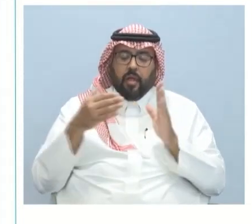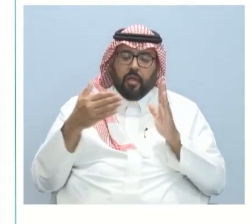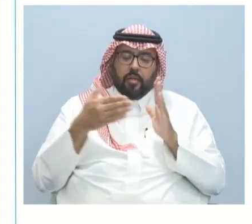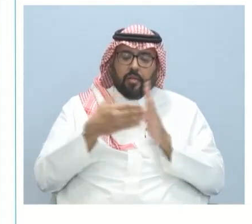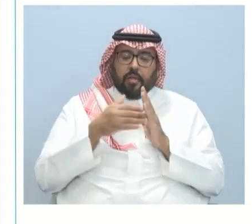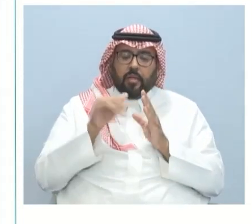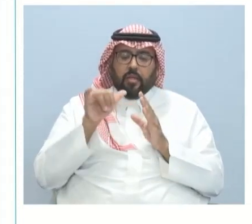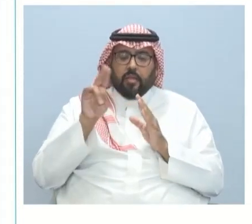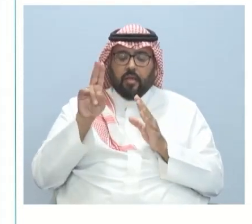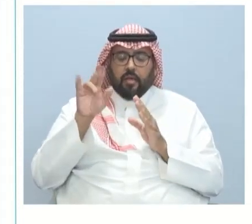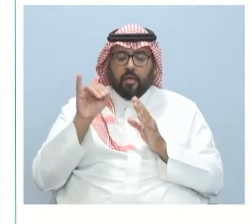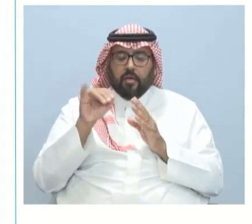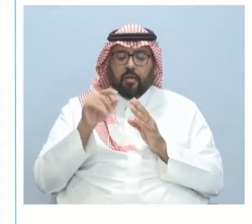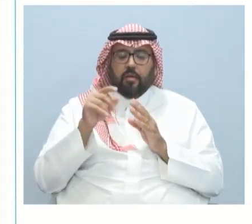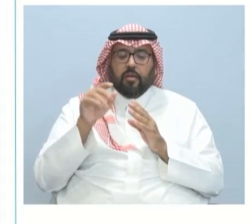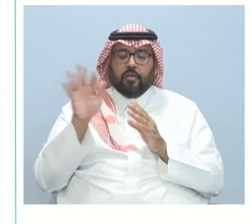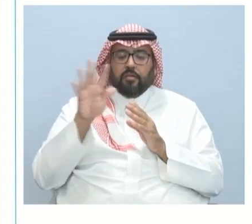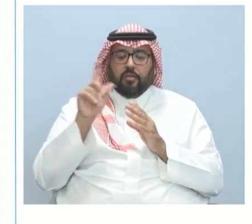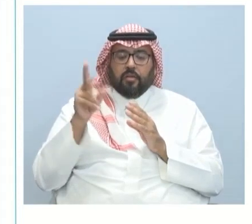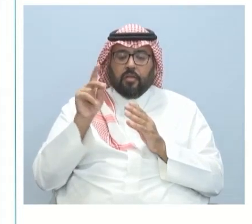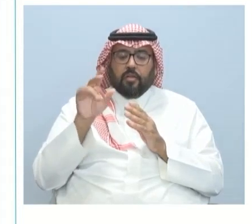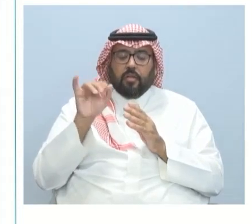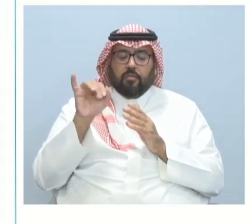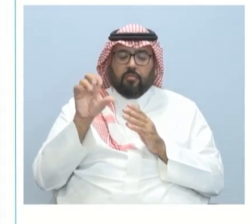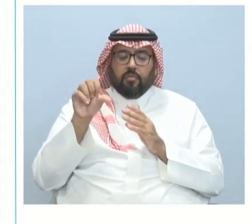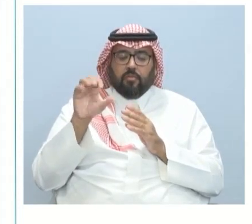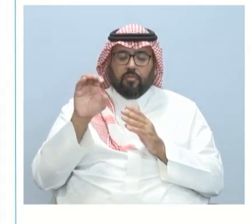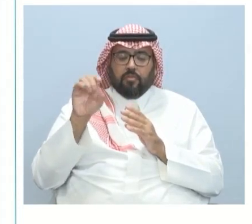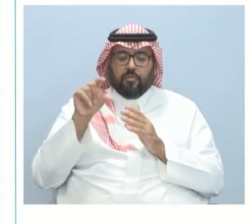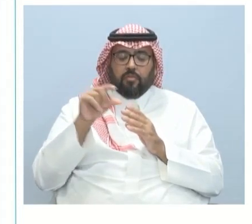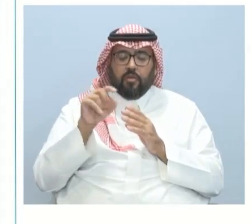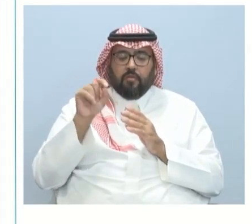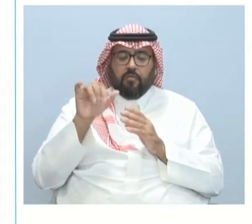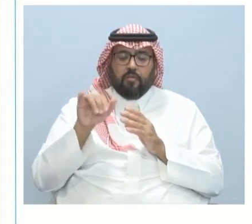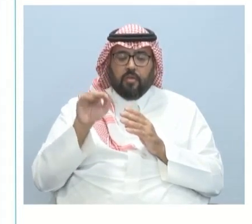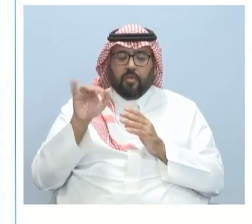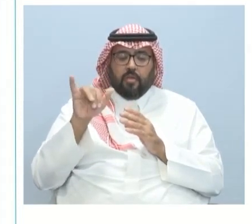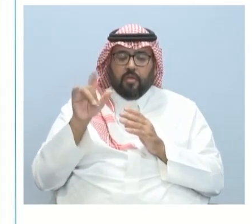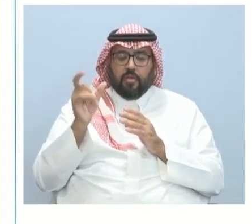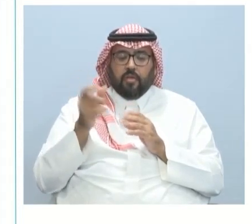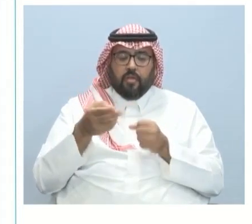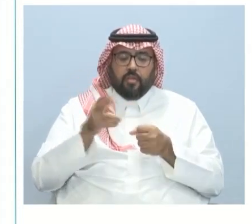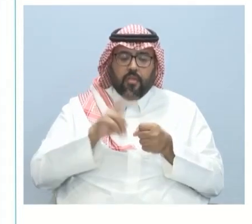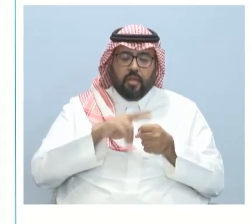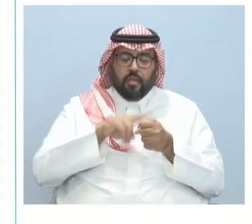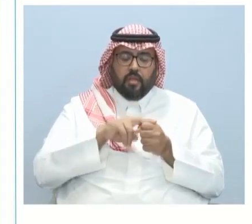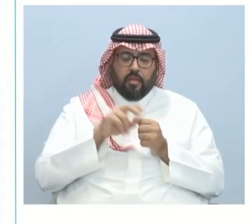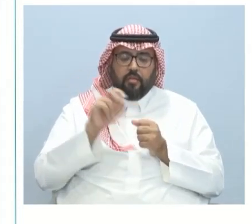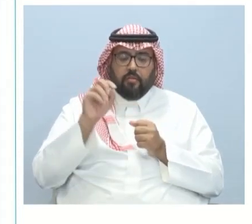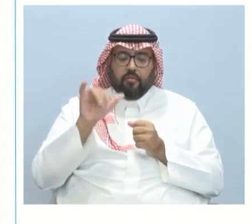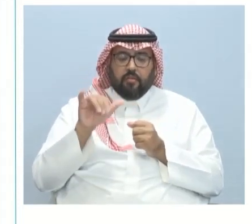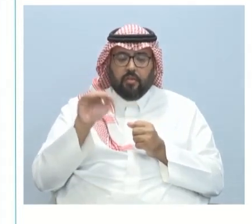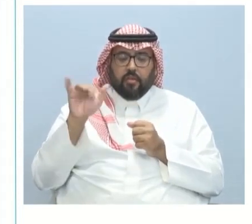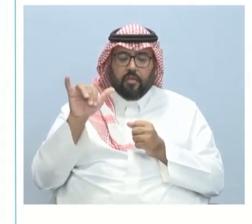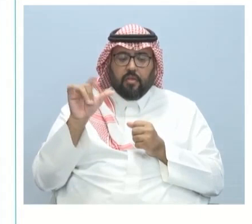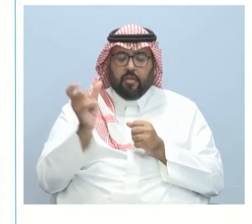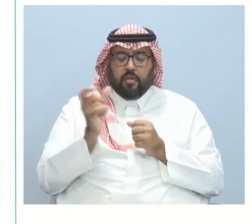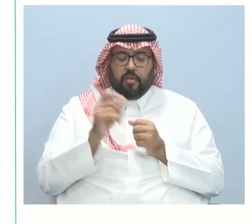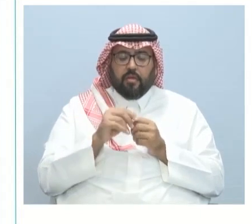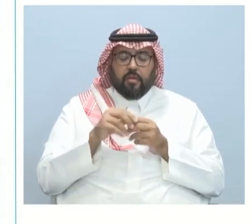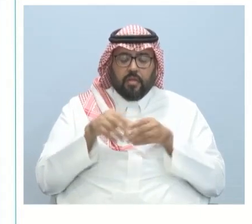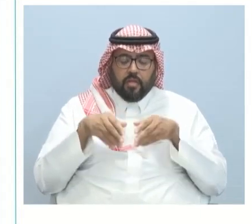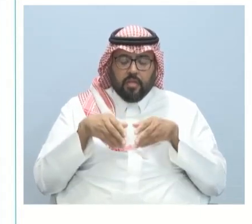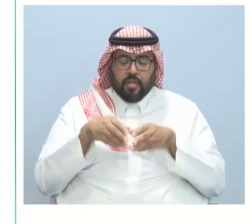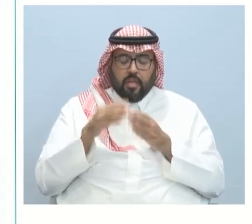يتحقق الشرط الموجود لبنت في حين او لبنه تكرار في حين تستخدم عند